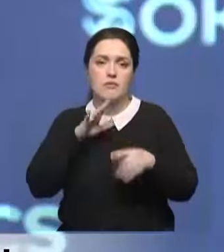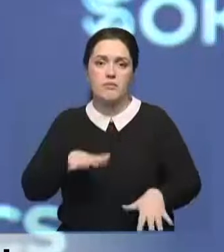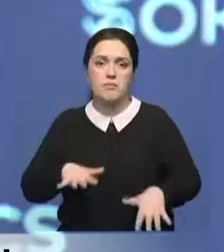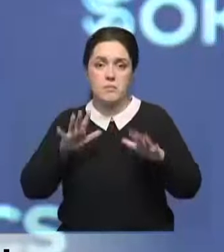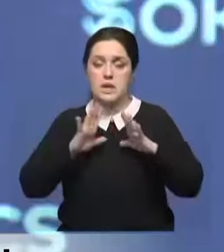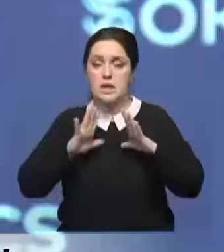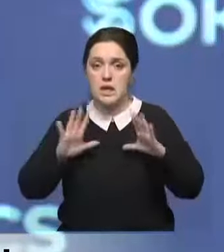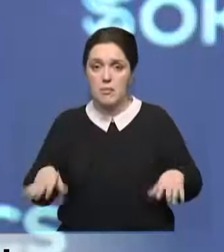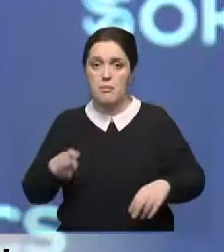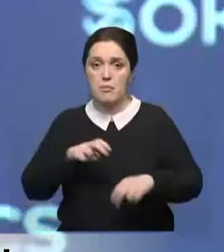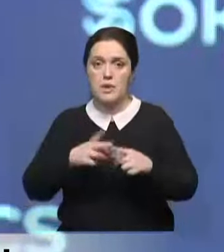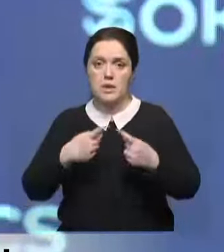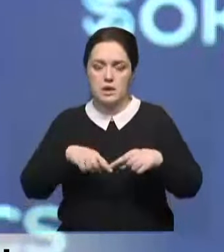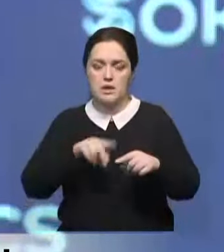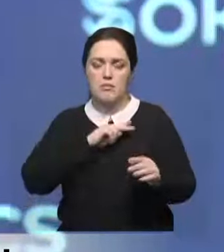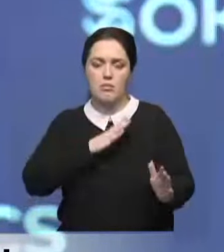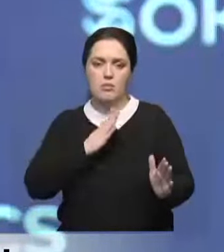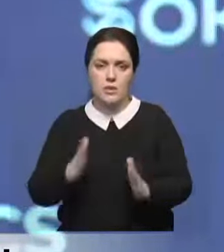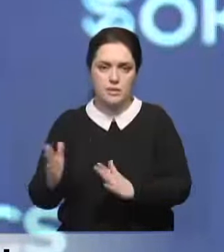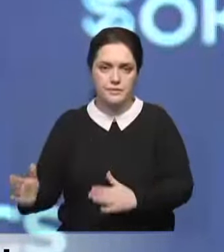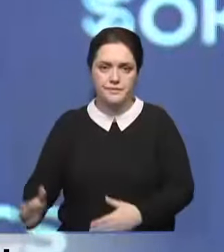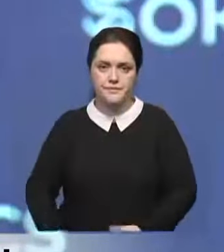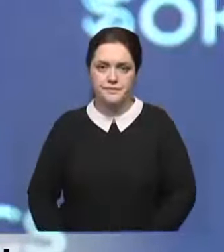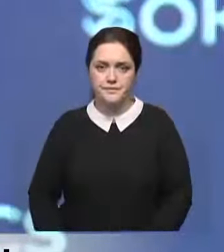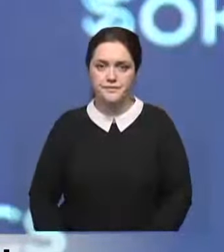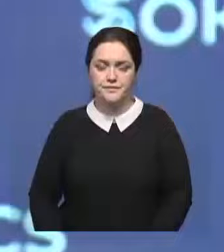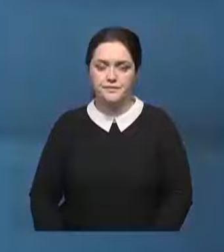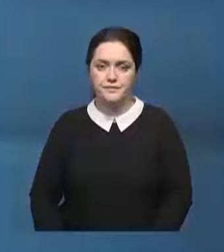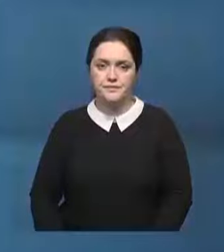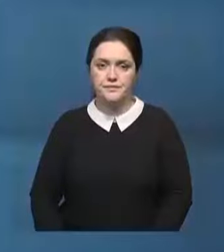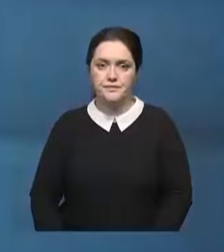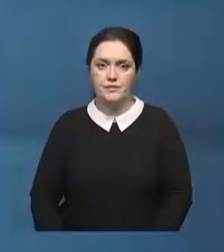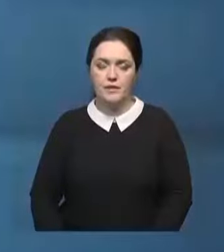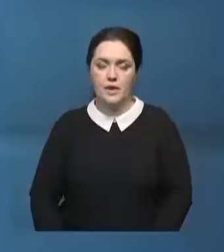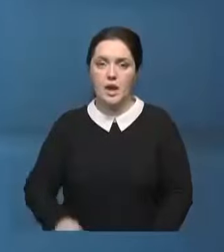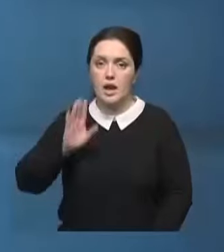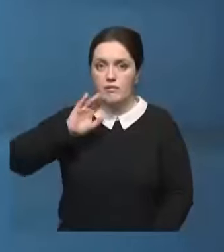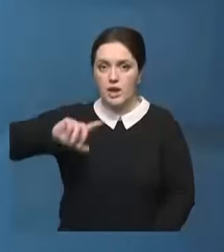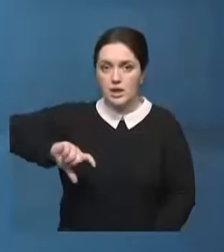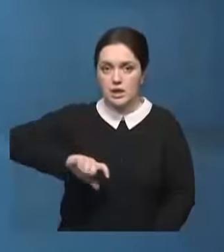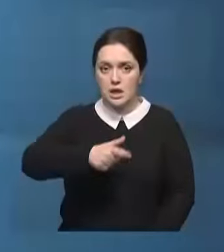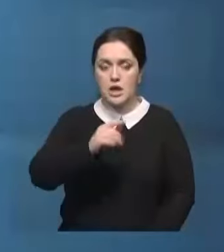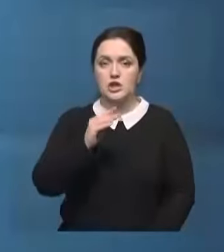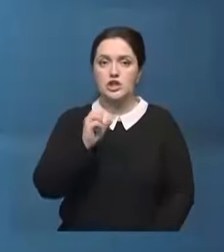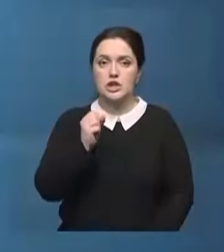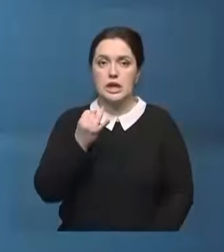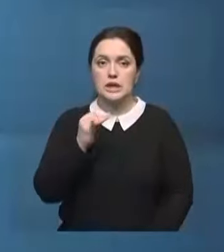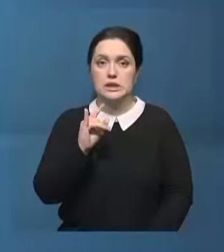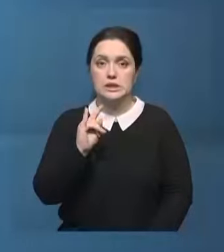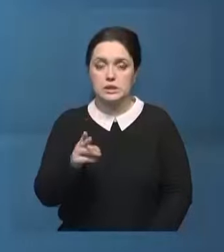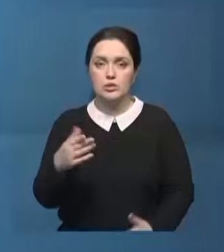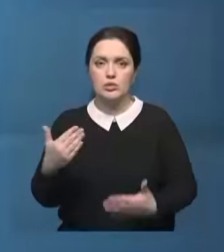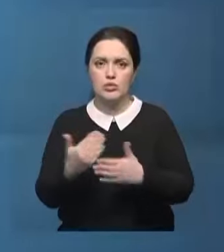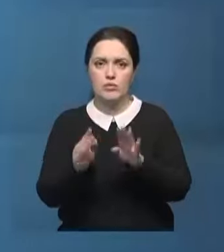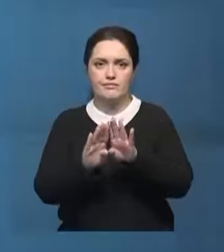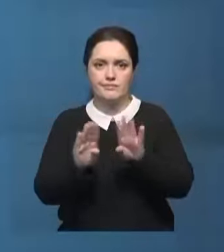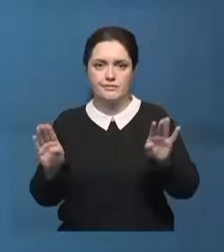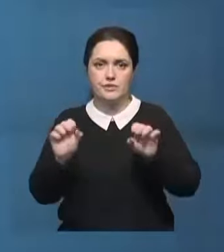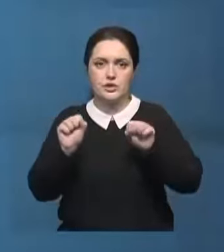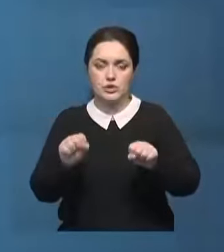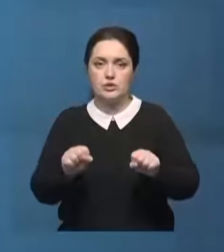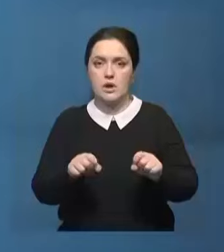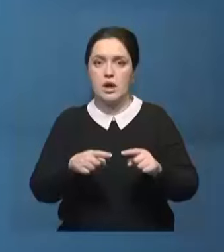Медорганизации работают в штатном режиме. На реке Жайык возводят новую плотину длиной в